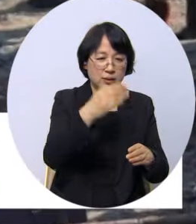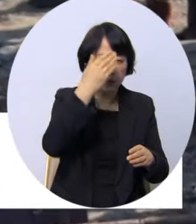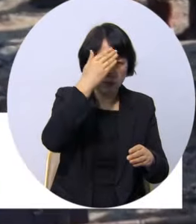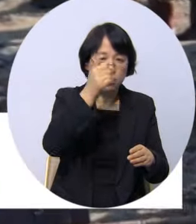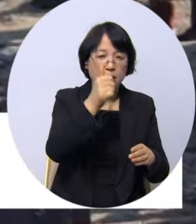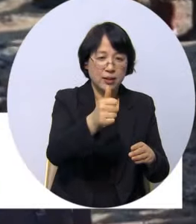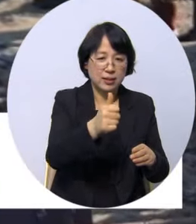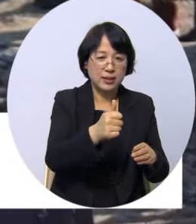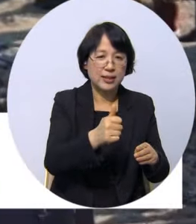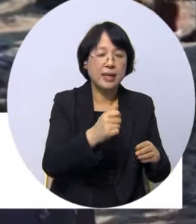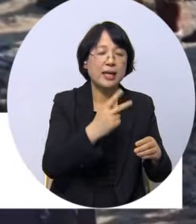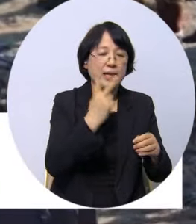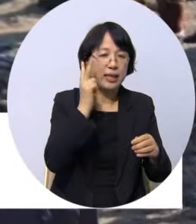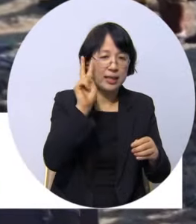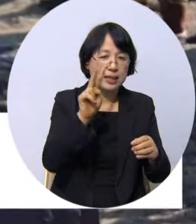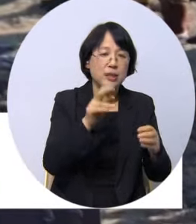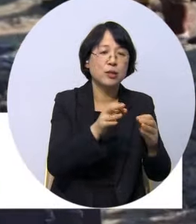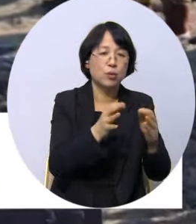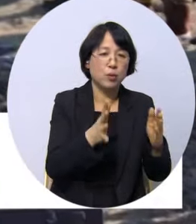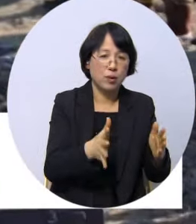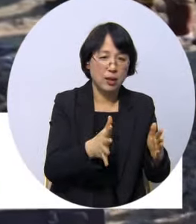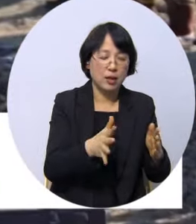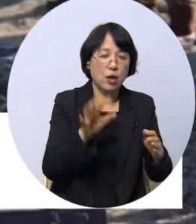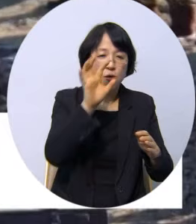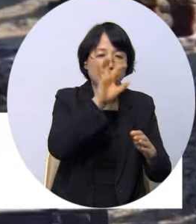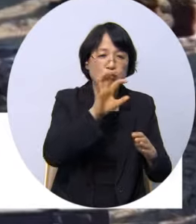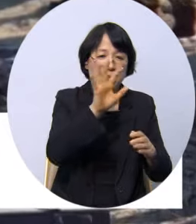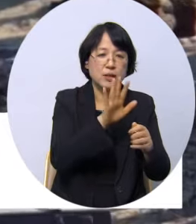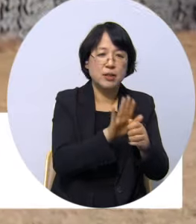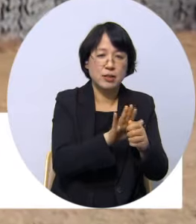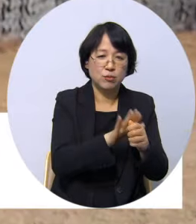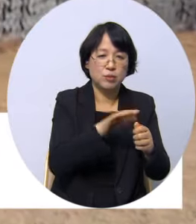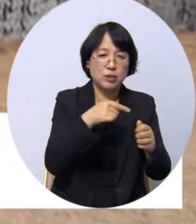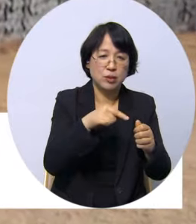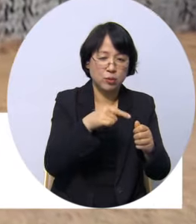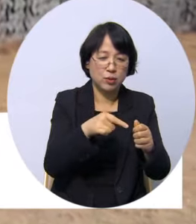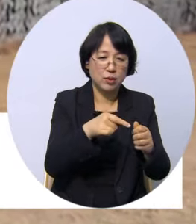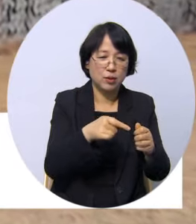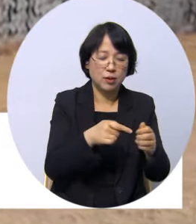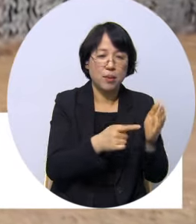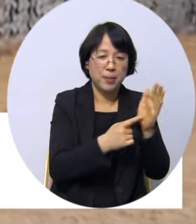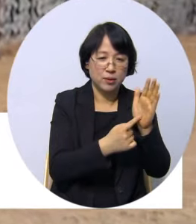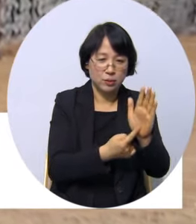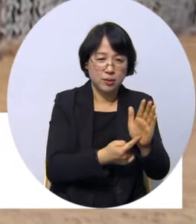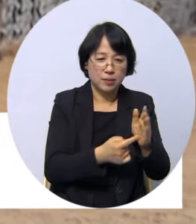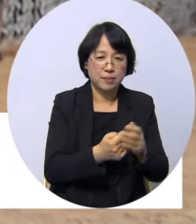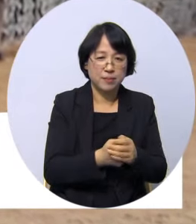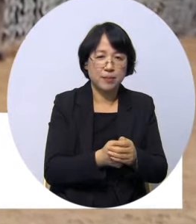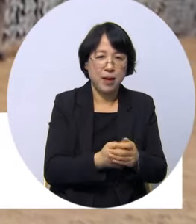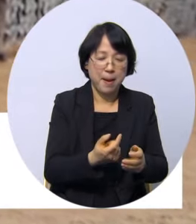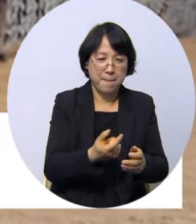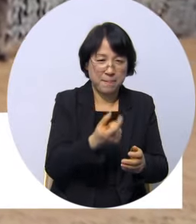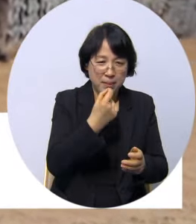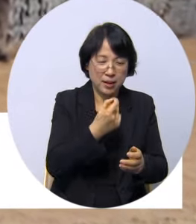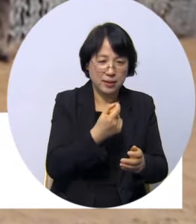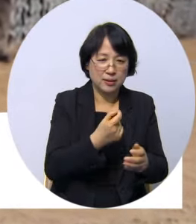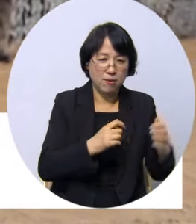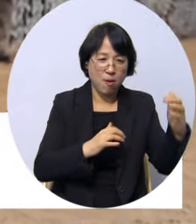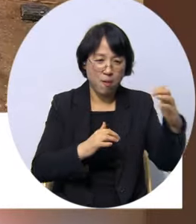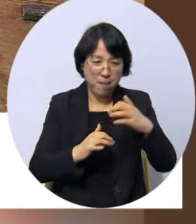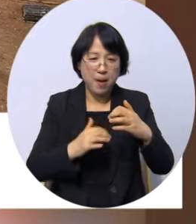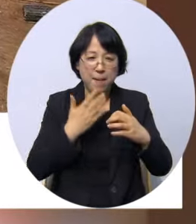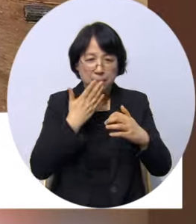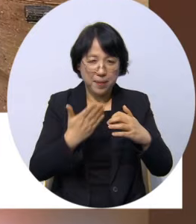연이틀 군부대 훈련을 지도했다고 보도했습니다 김위원장은 무자비하고 빠른 타격으로 주도권을 질 수